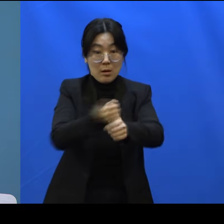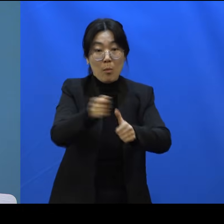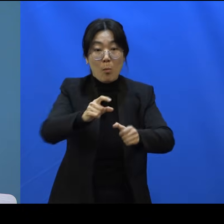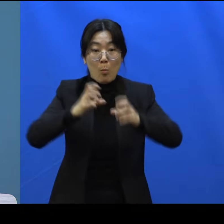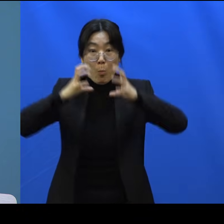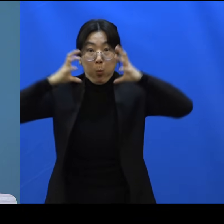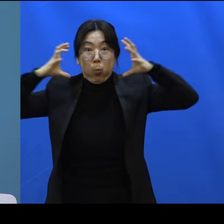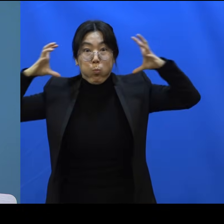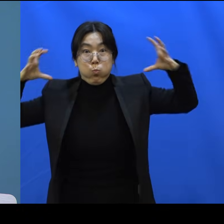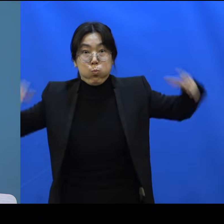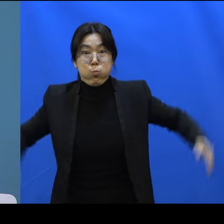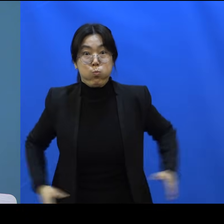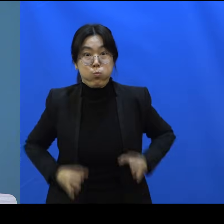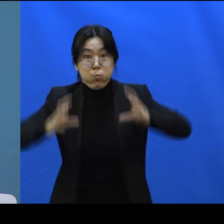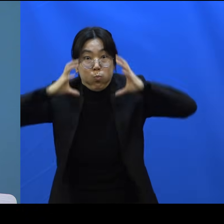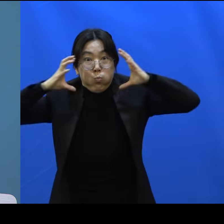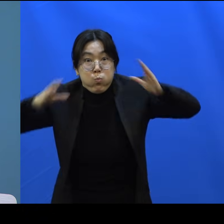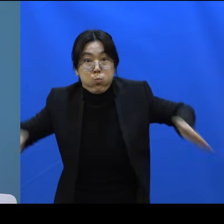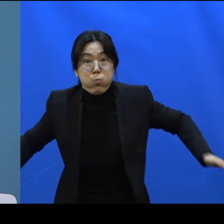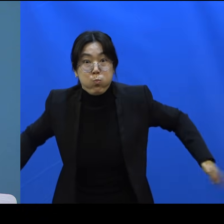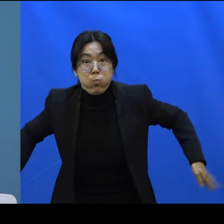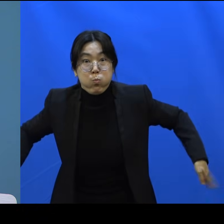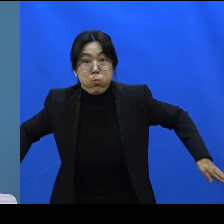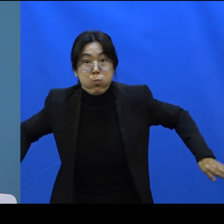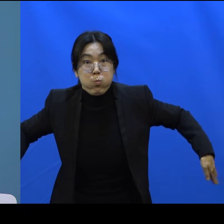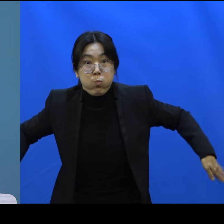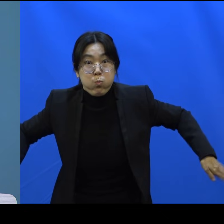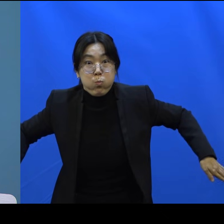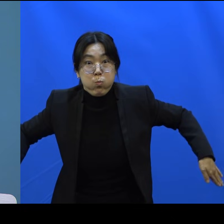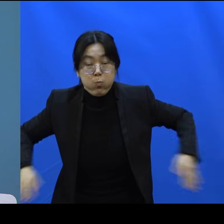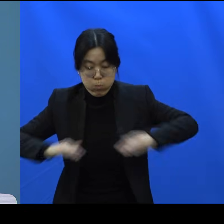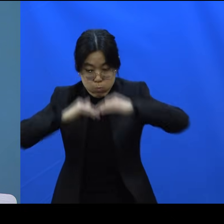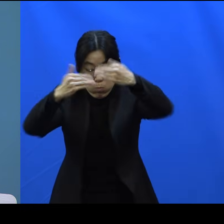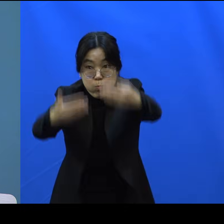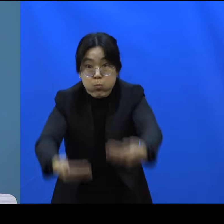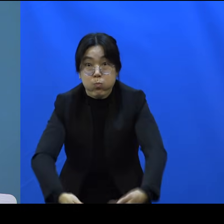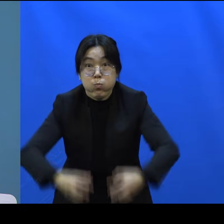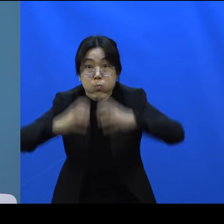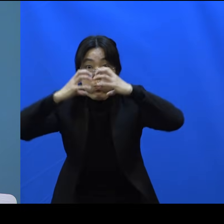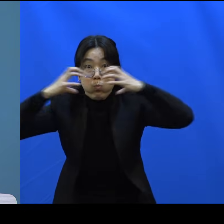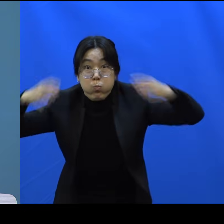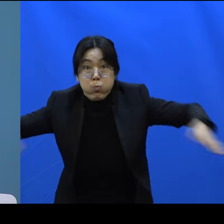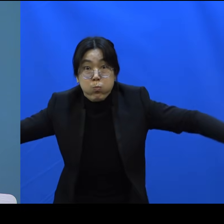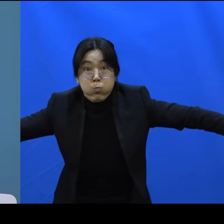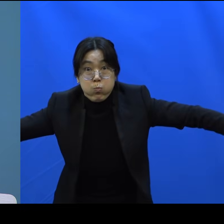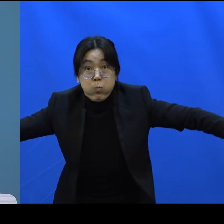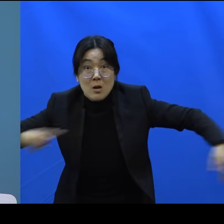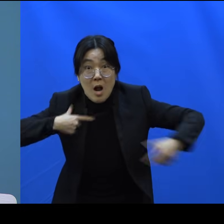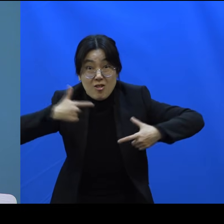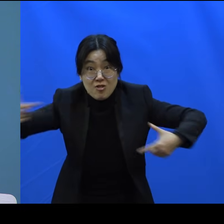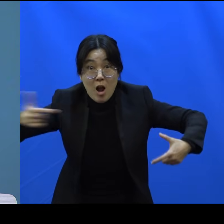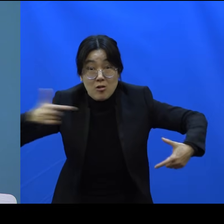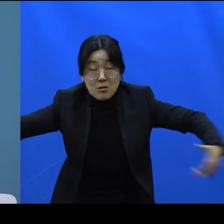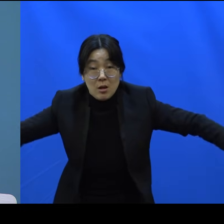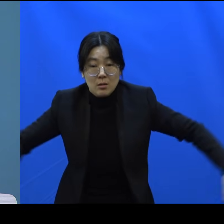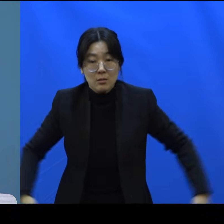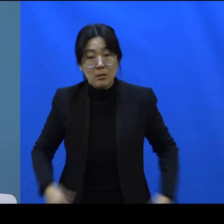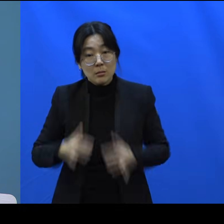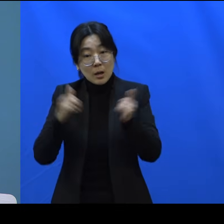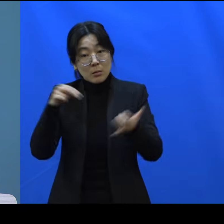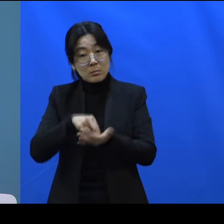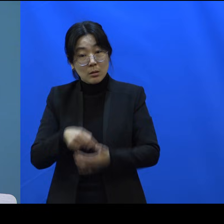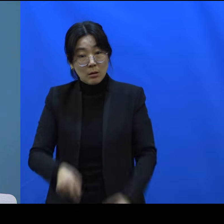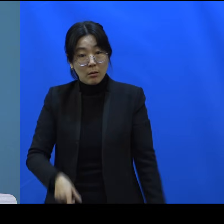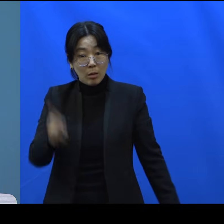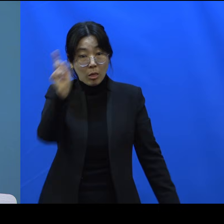보면 재밌어요. 통통통 배 누르면 통통통통 해요. 배를 하도 이렇게 해가지고 허세를 부리는 거죠. 그게 뭐예요, 여러분? 허영이고